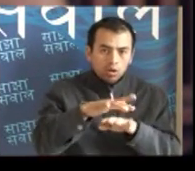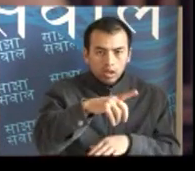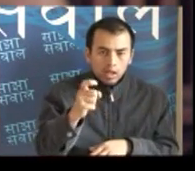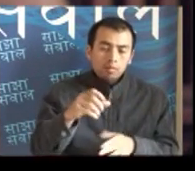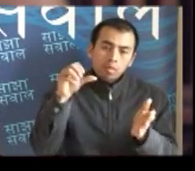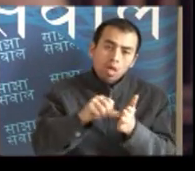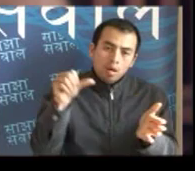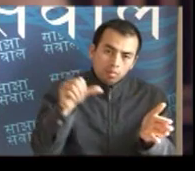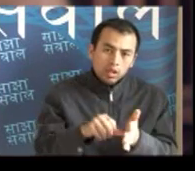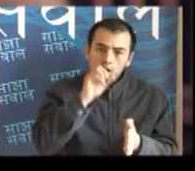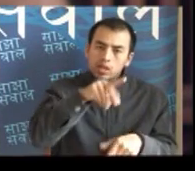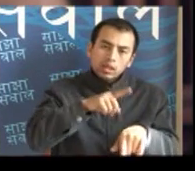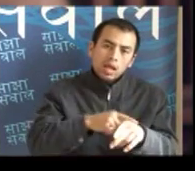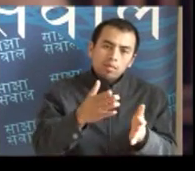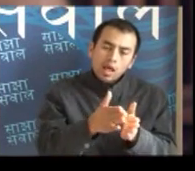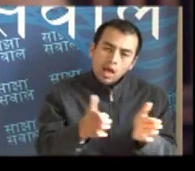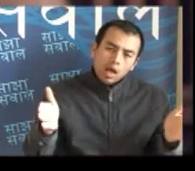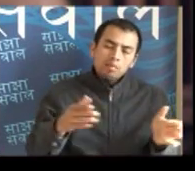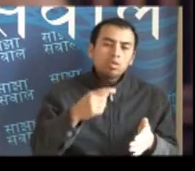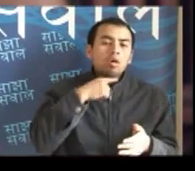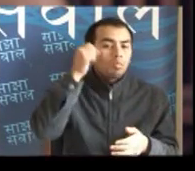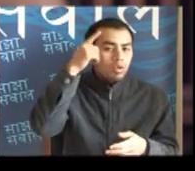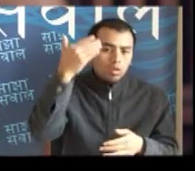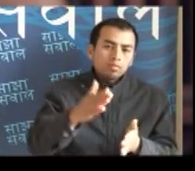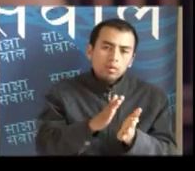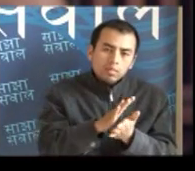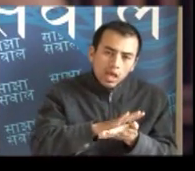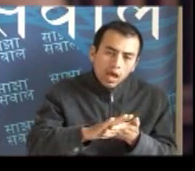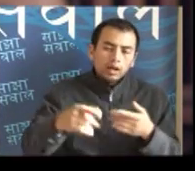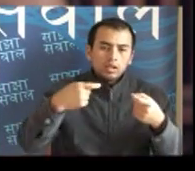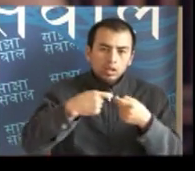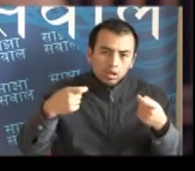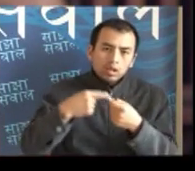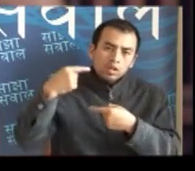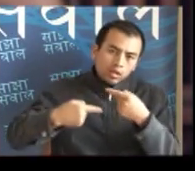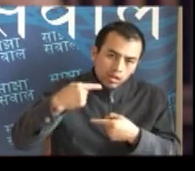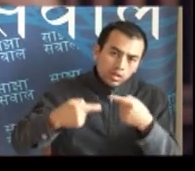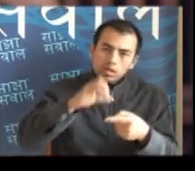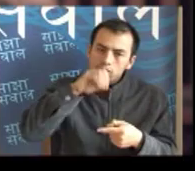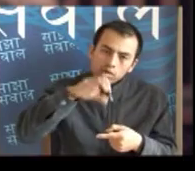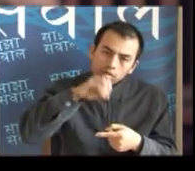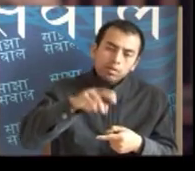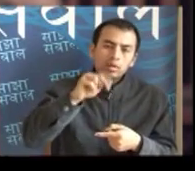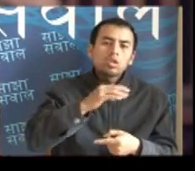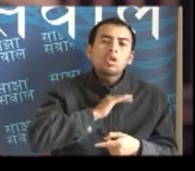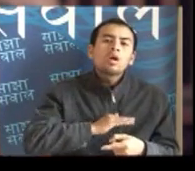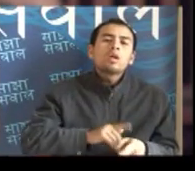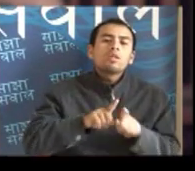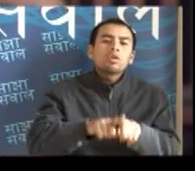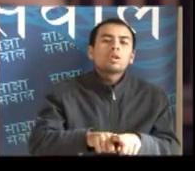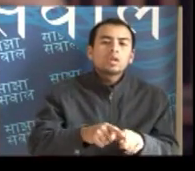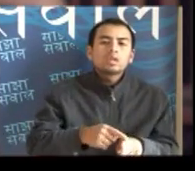अब अलिकति टाइम दिएर उनीहरूले नबुझेसम्म अब त्यसलाई रिपिट दोहोऱ्याइराख्नुपर्छ, अलिकति धैर्यताका